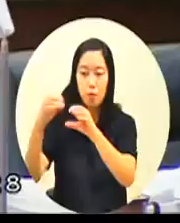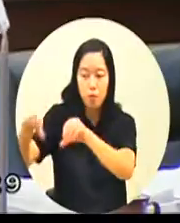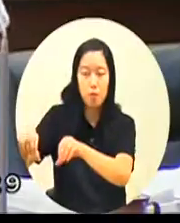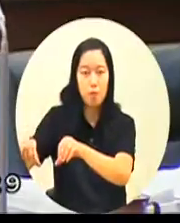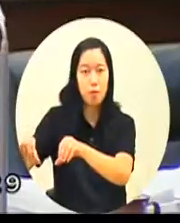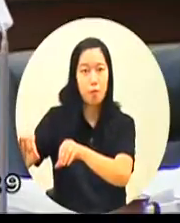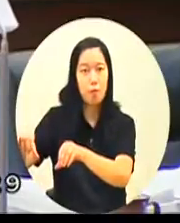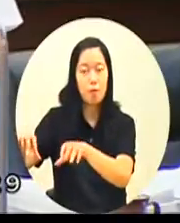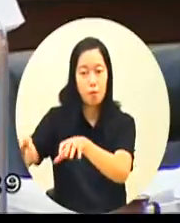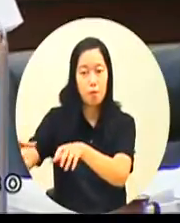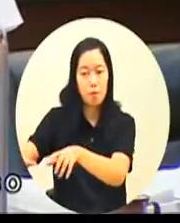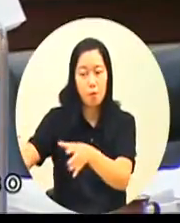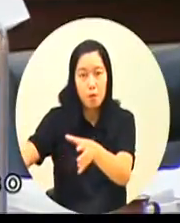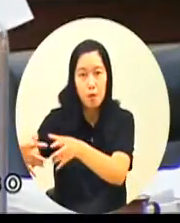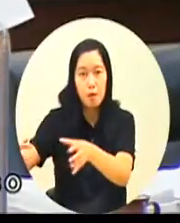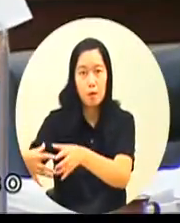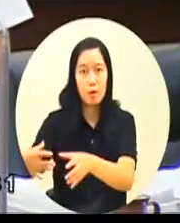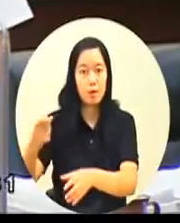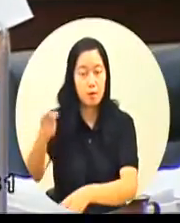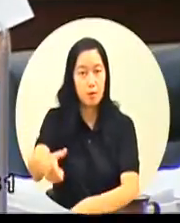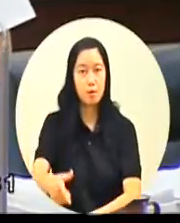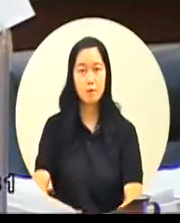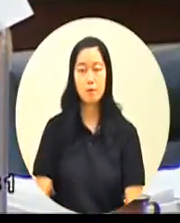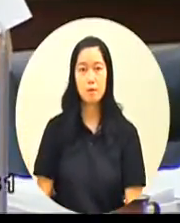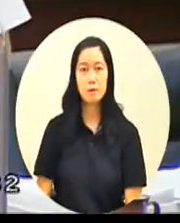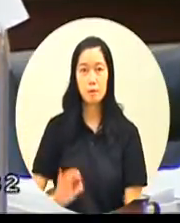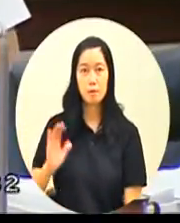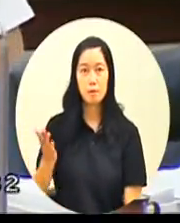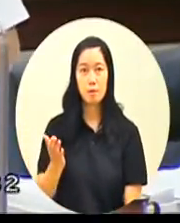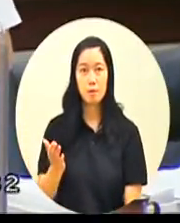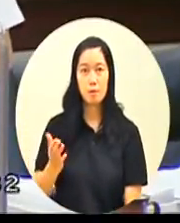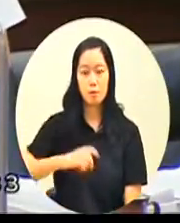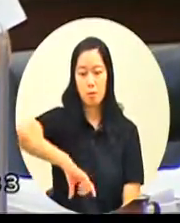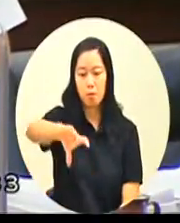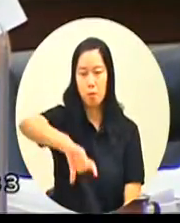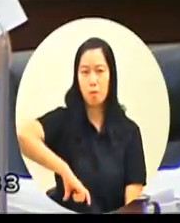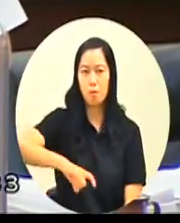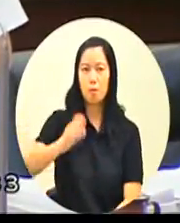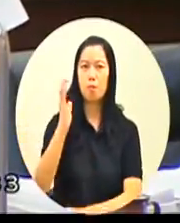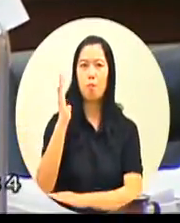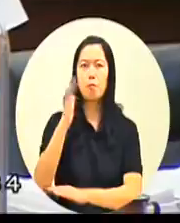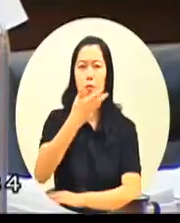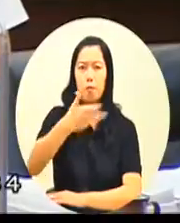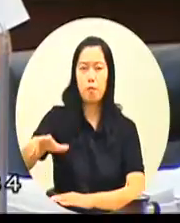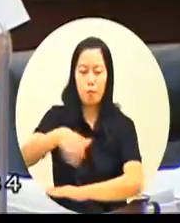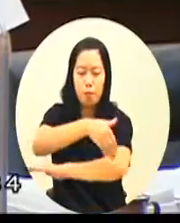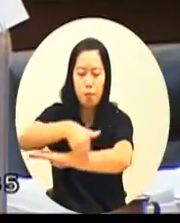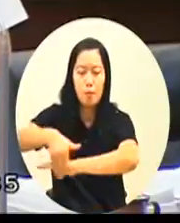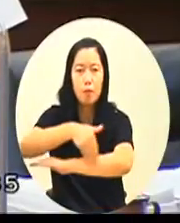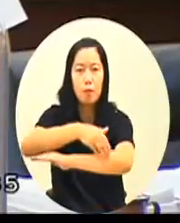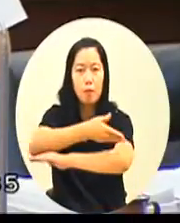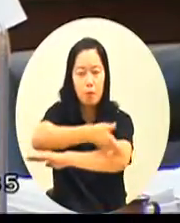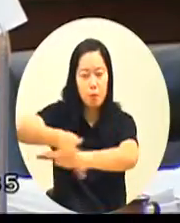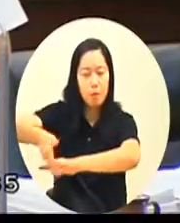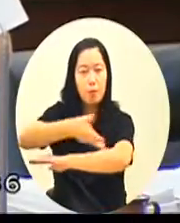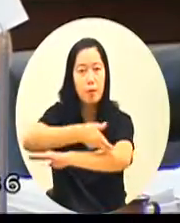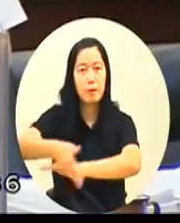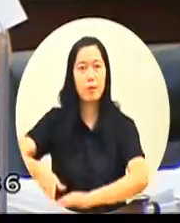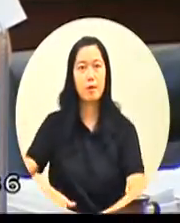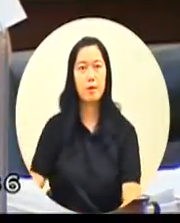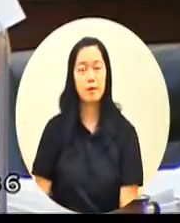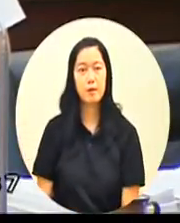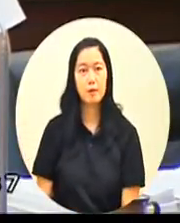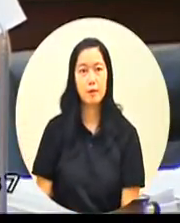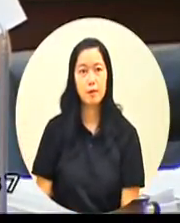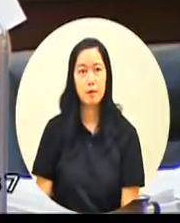个土地合起来买，可是呢中间弄了一个我们公有的水沟。我想很多个案我们财政局吕科长我们也